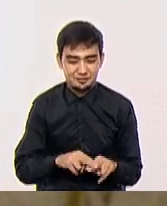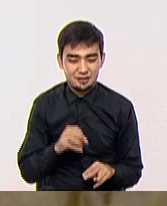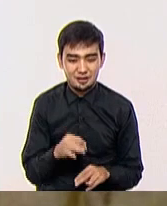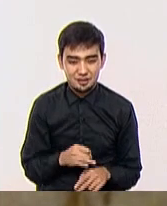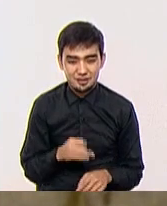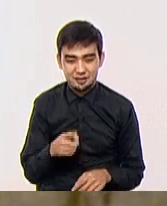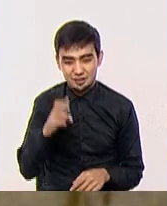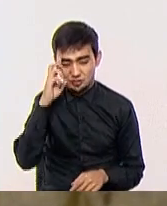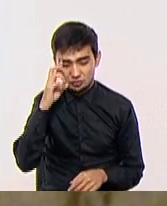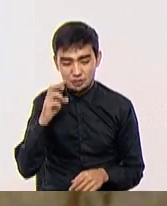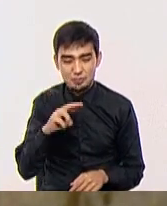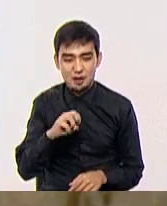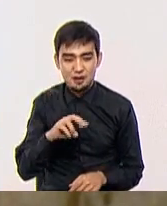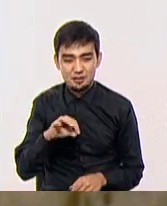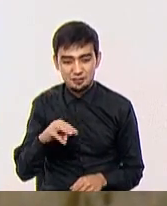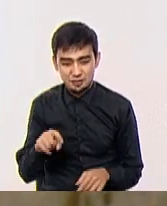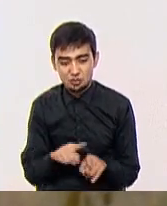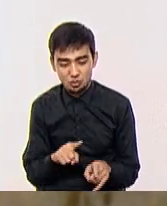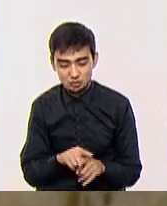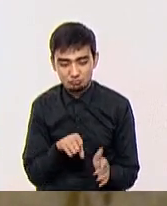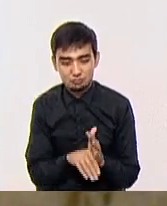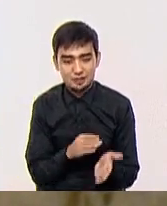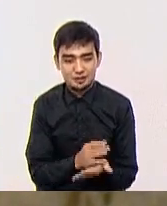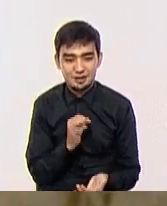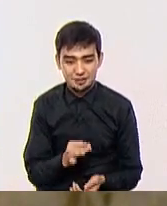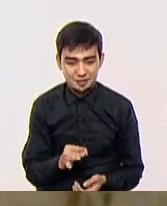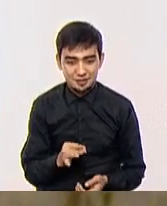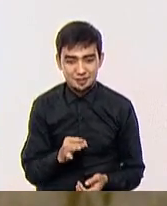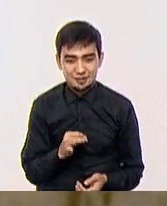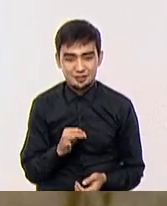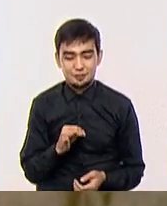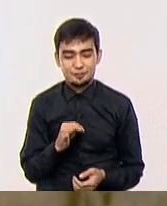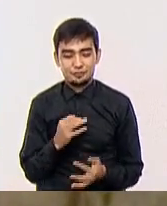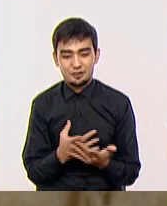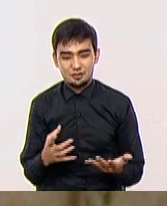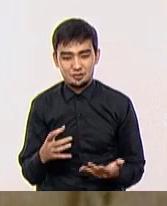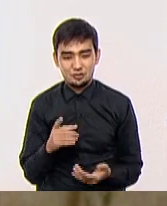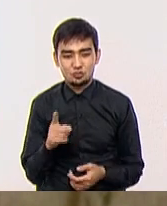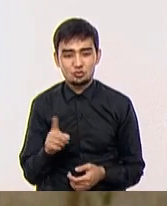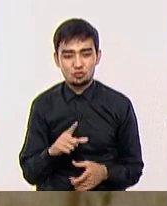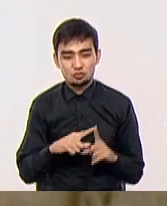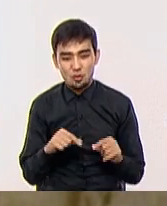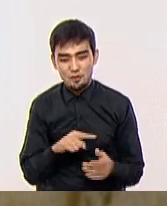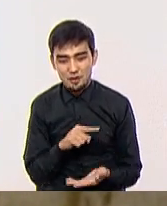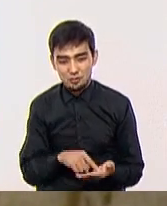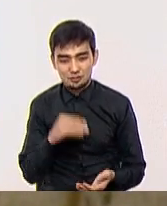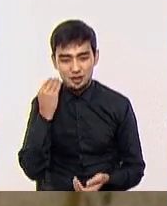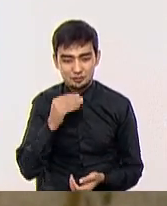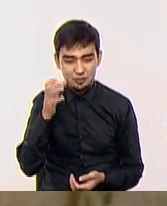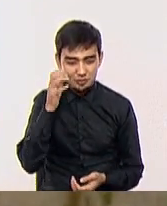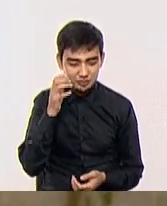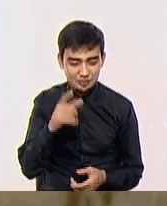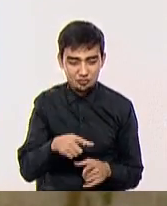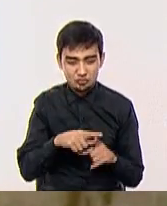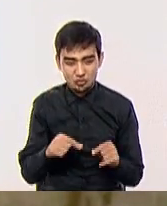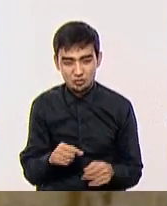это и государственная политика, это роль, конечно же, традиционного духовенства. Это вопросы школ, качество образования этих